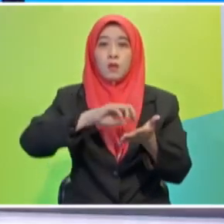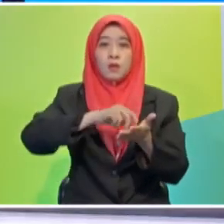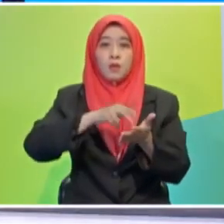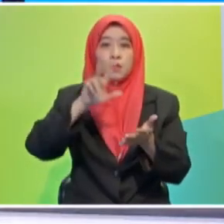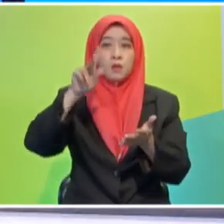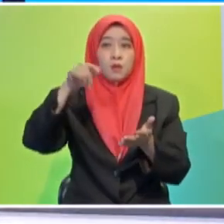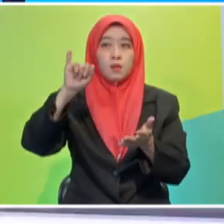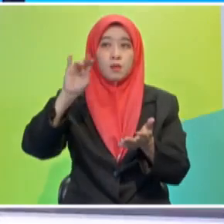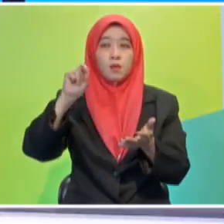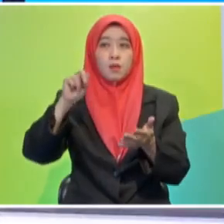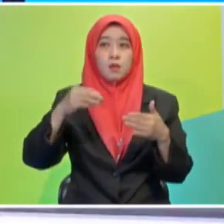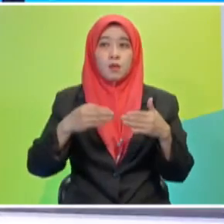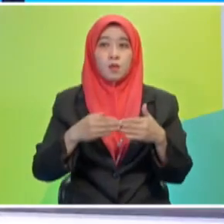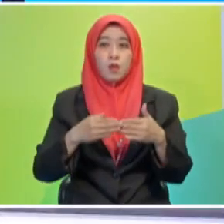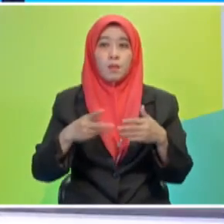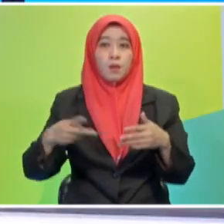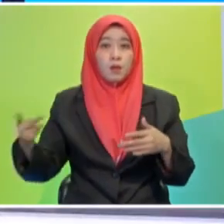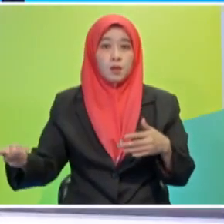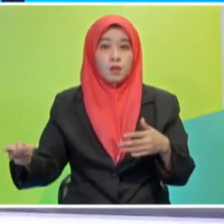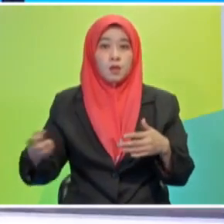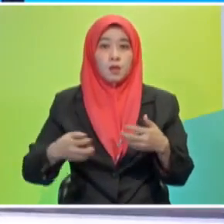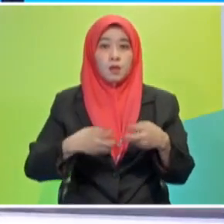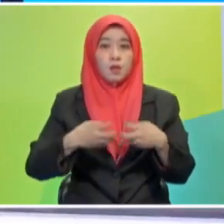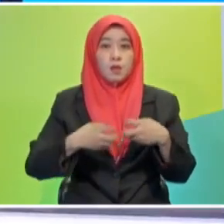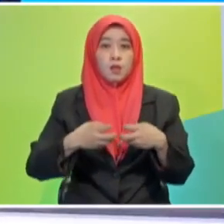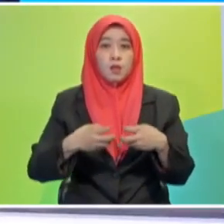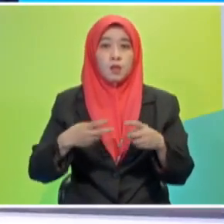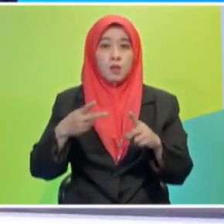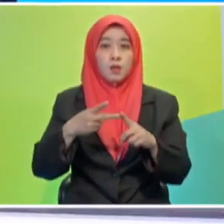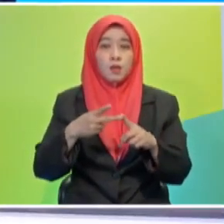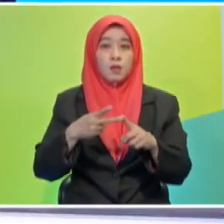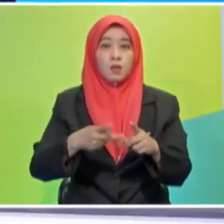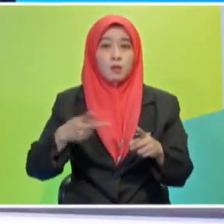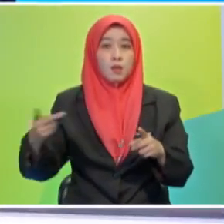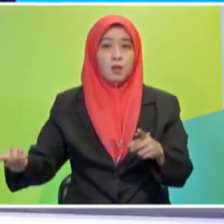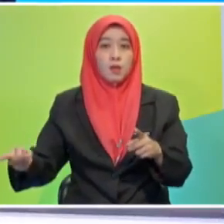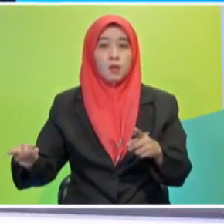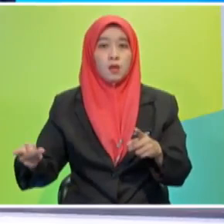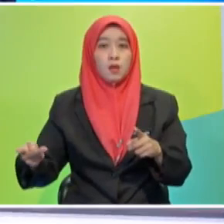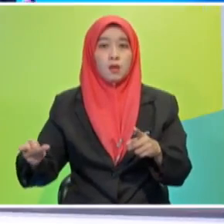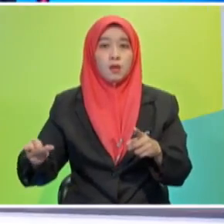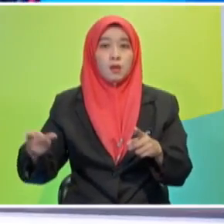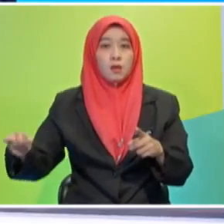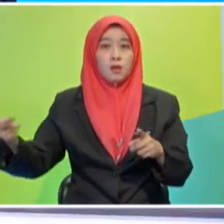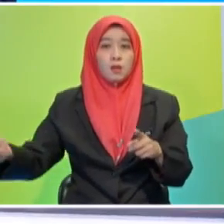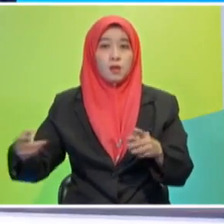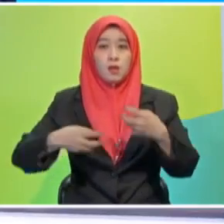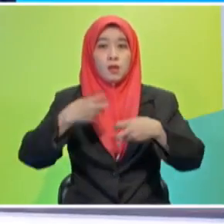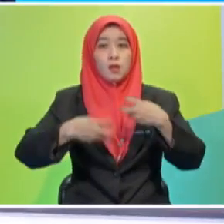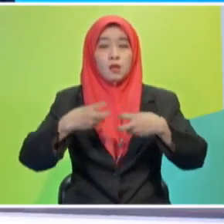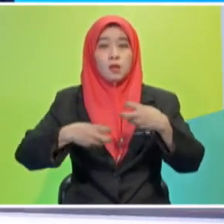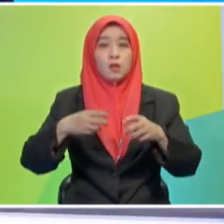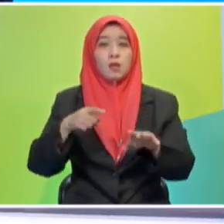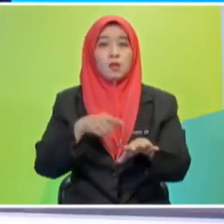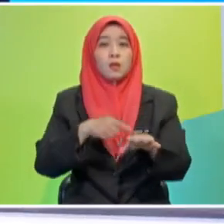menyambungkan perkakasan elektrik kepada bekalan kuasa elektrik. Kebanyakan perkakasan elektrik di rumah menggunakan plug 3